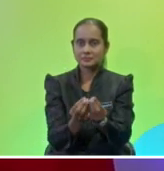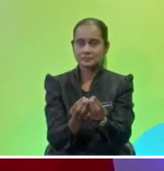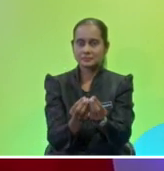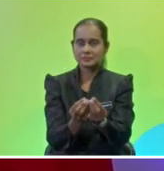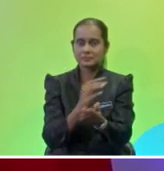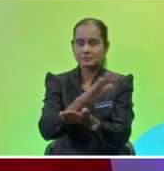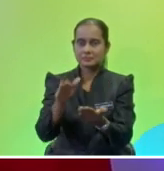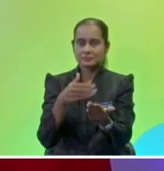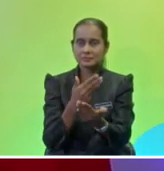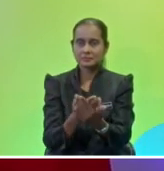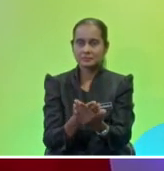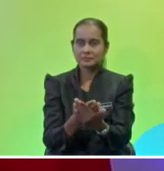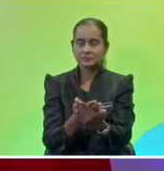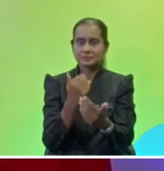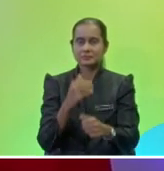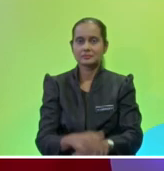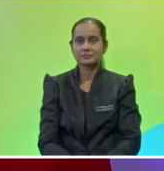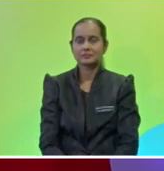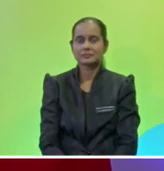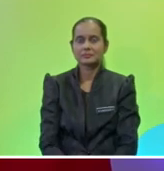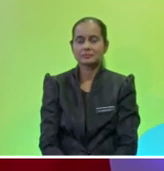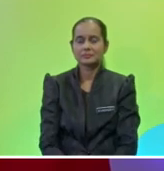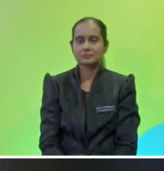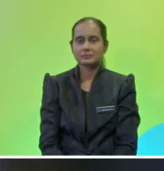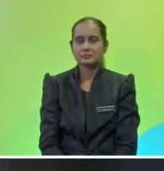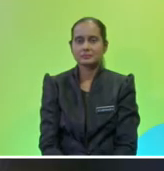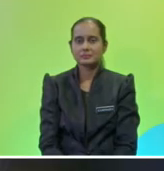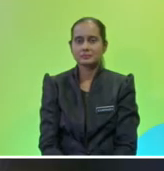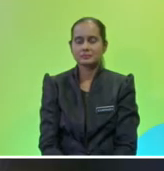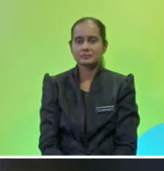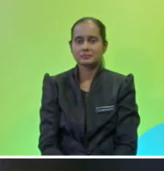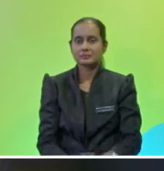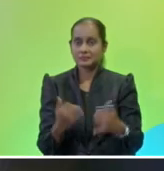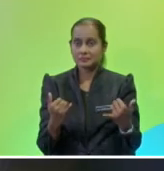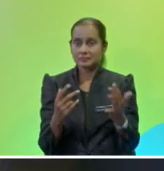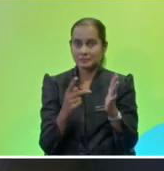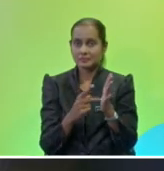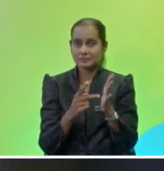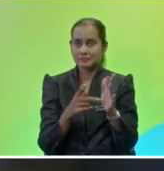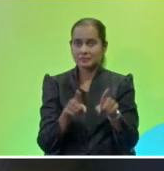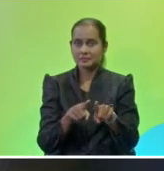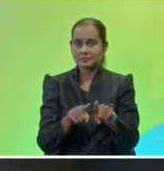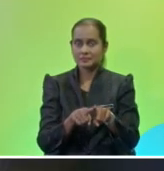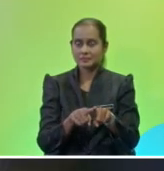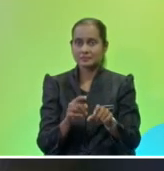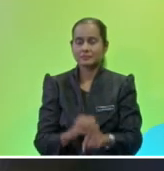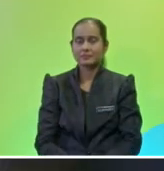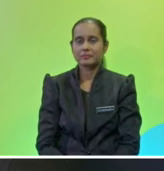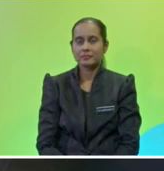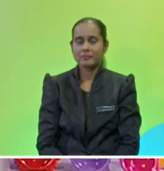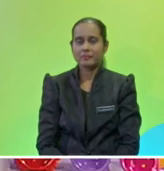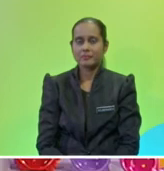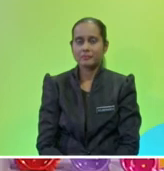ke semuanya oke kita bilang sama-sama kawan-kawan harus nampak